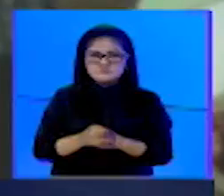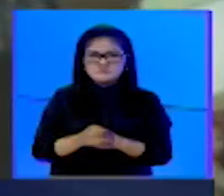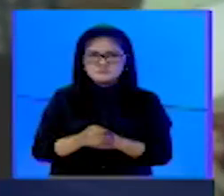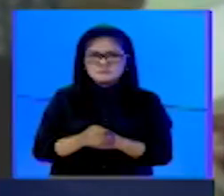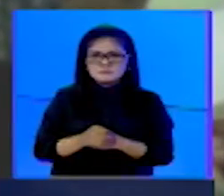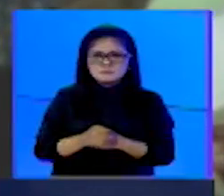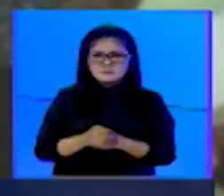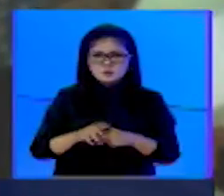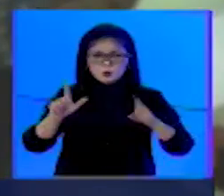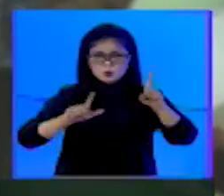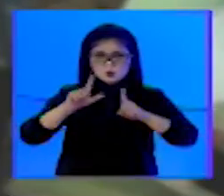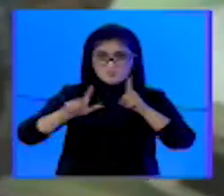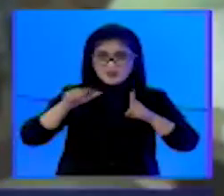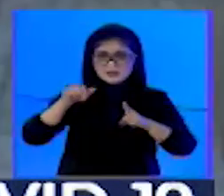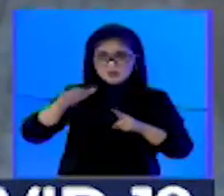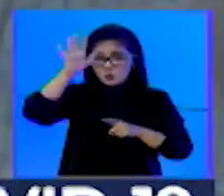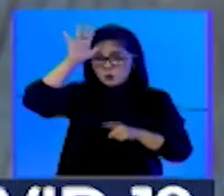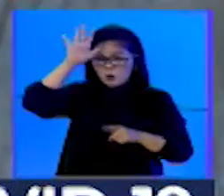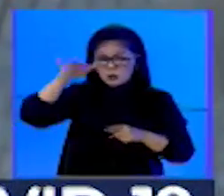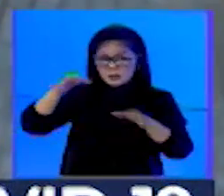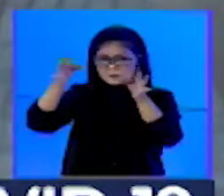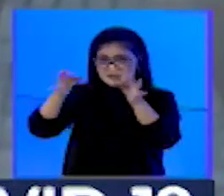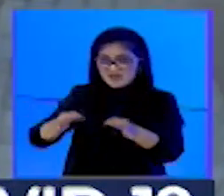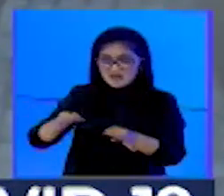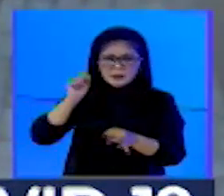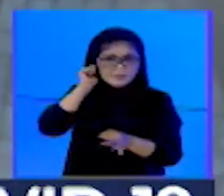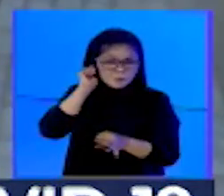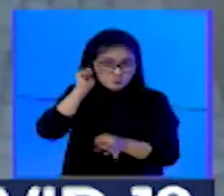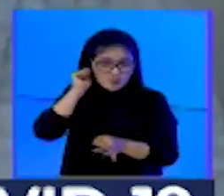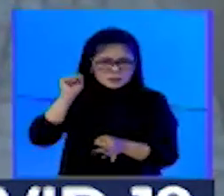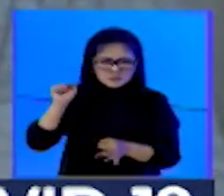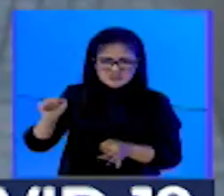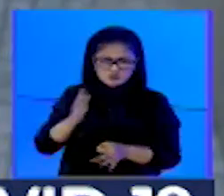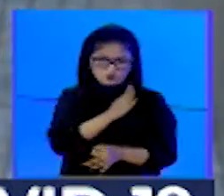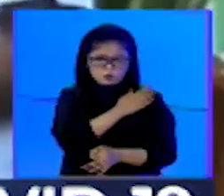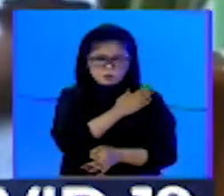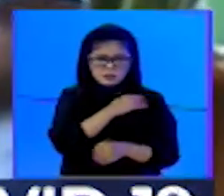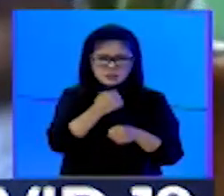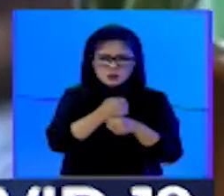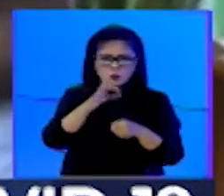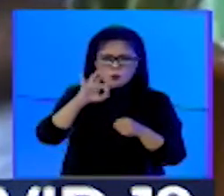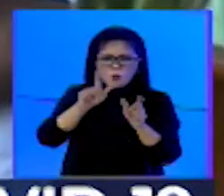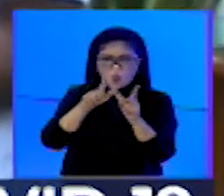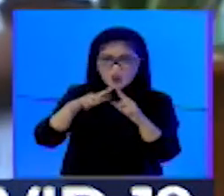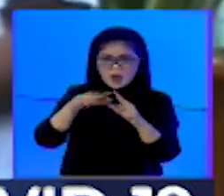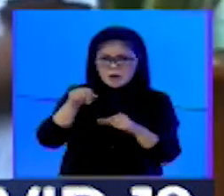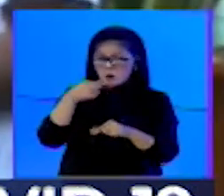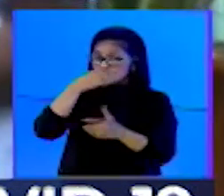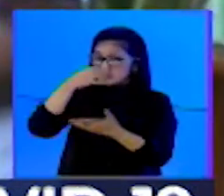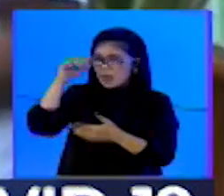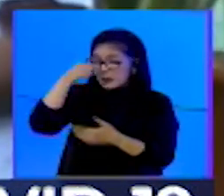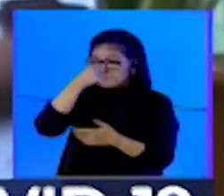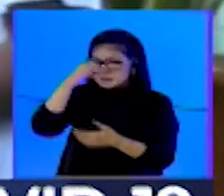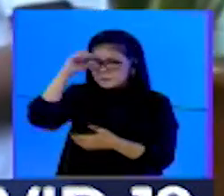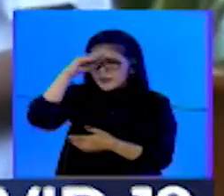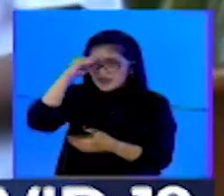Sebanyak 17 warga binaan di Lapas Wanita Kelas 2A di Kecamatan Patalasang, Kabupaten Goa, Sulawesi Selatan, Kamis pagi diketahui terpapar virus